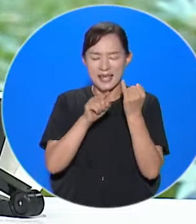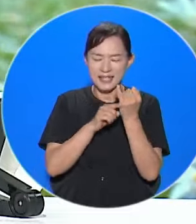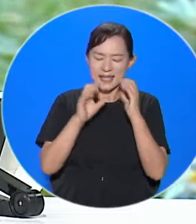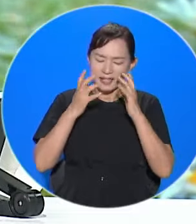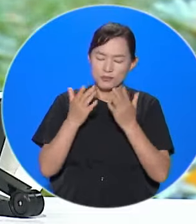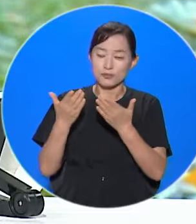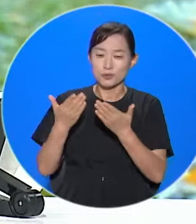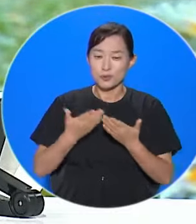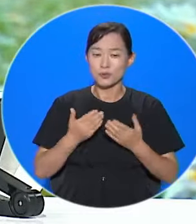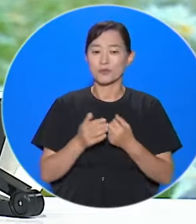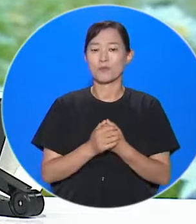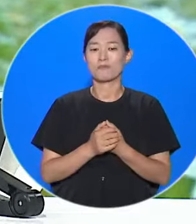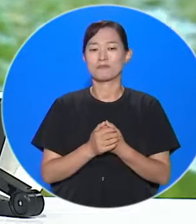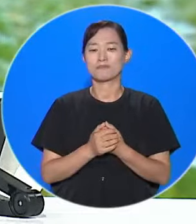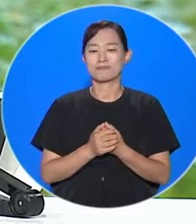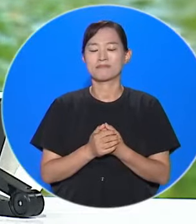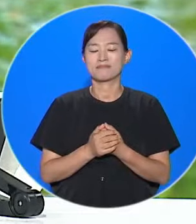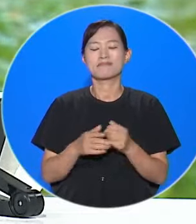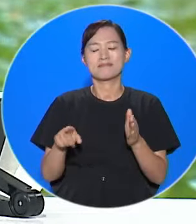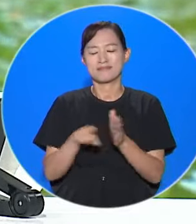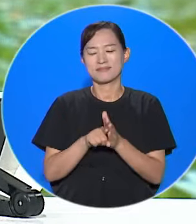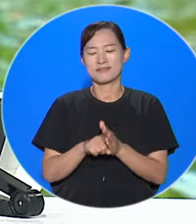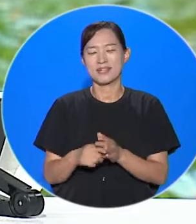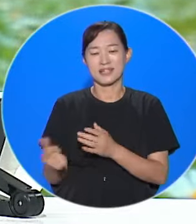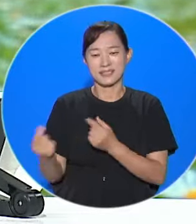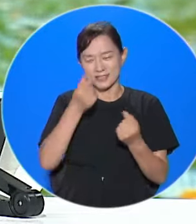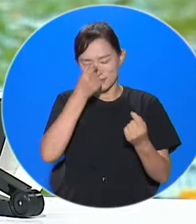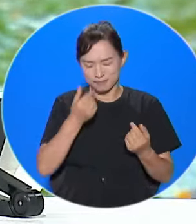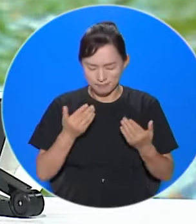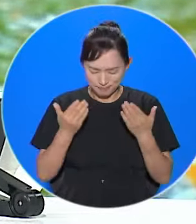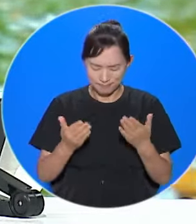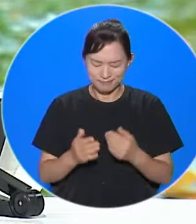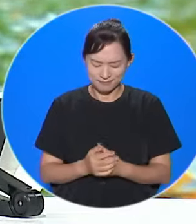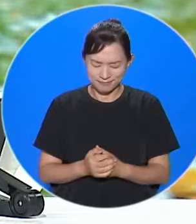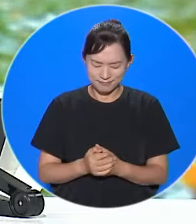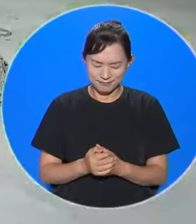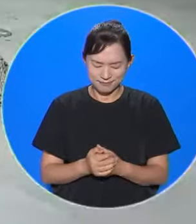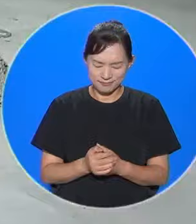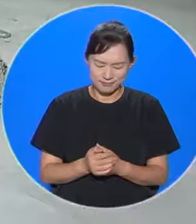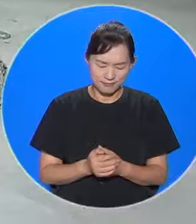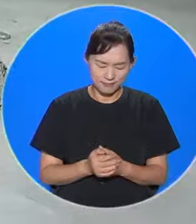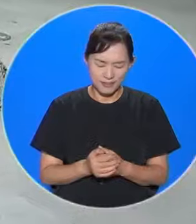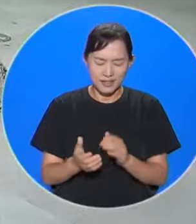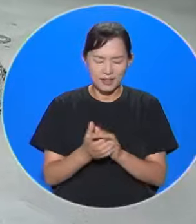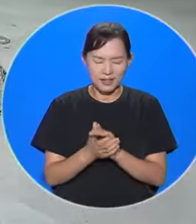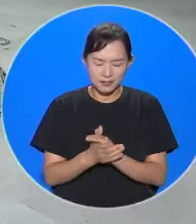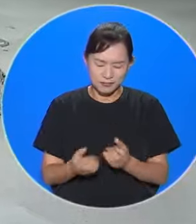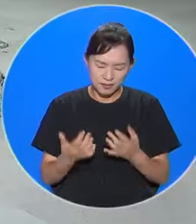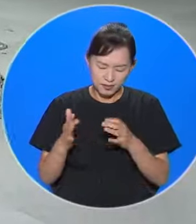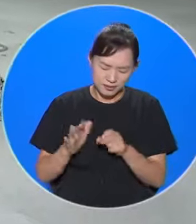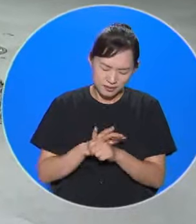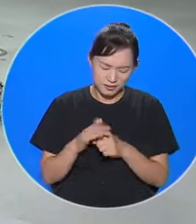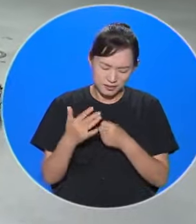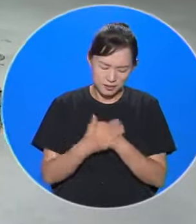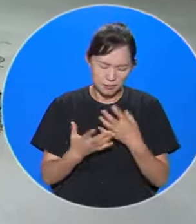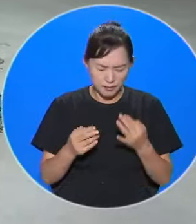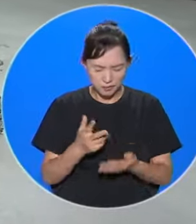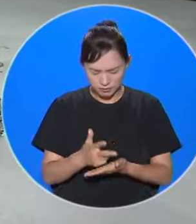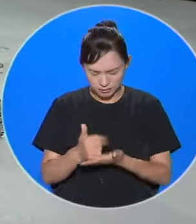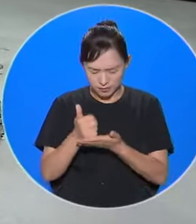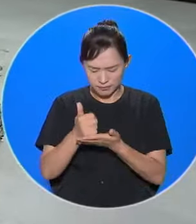열어주시고 아멘. 길을 열어주실 줄 믿습니다. 제가 기도하겠습니다. 아멘. 집사님. 감사합니다. 할렐루야. 사랑과 은혜가